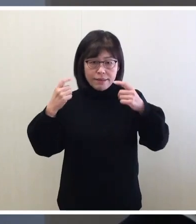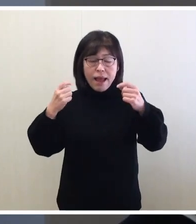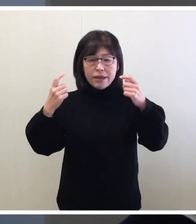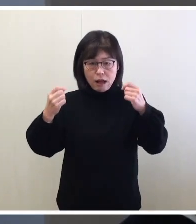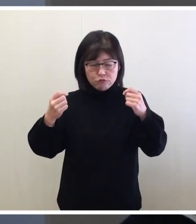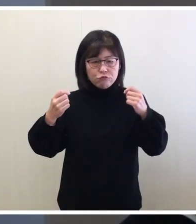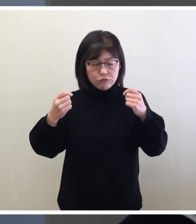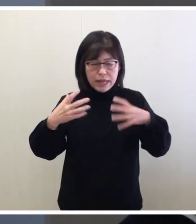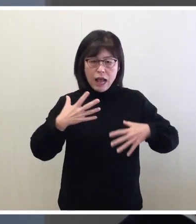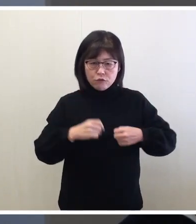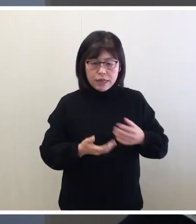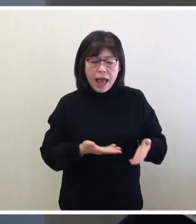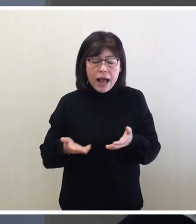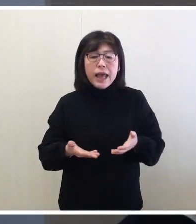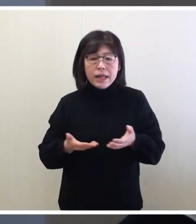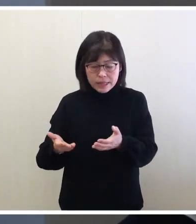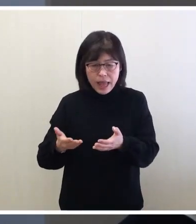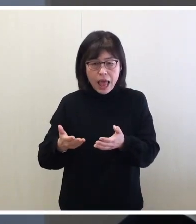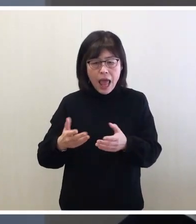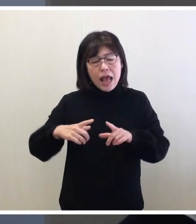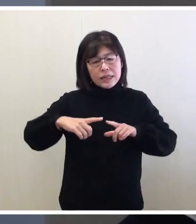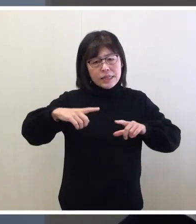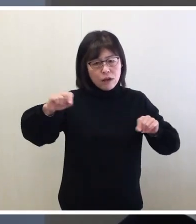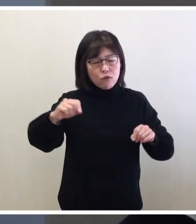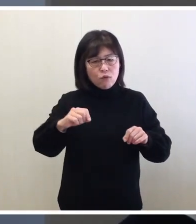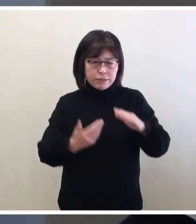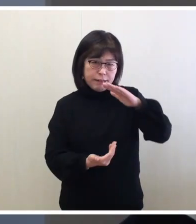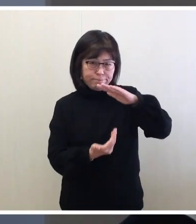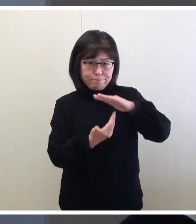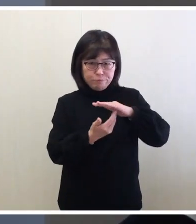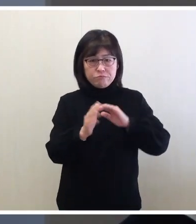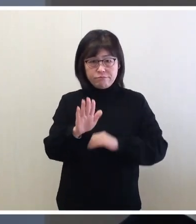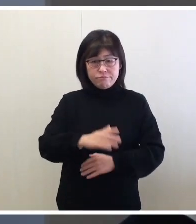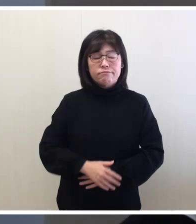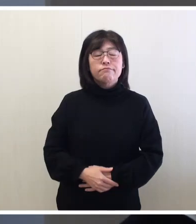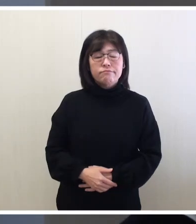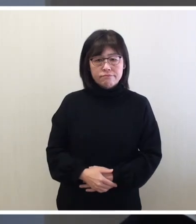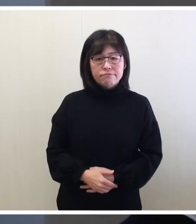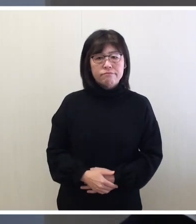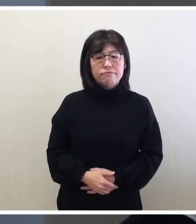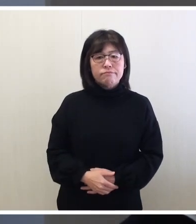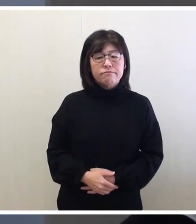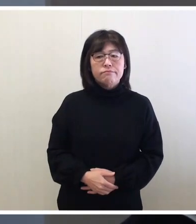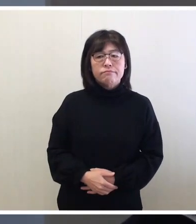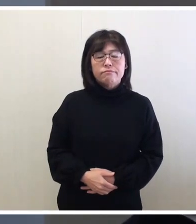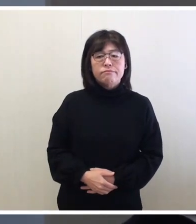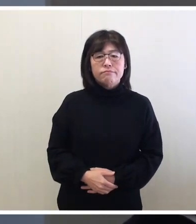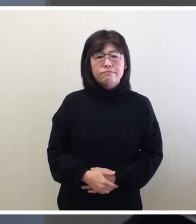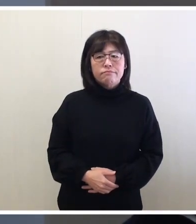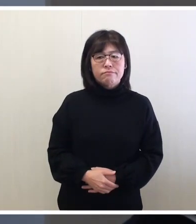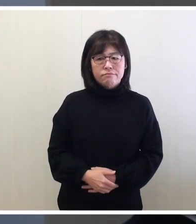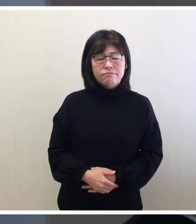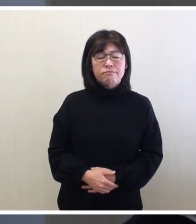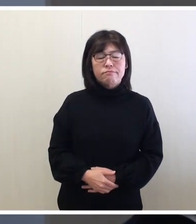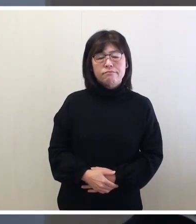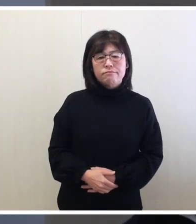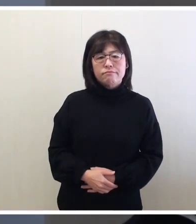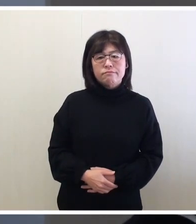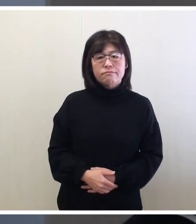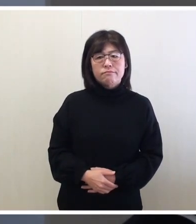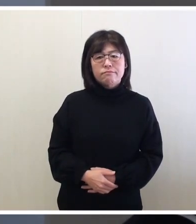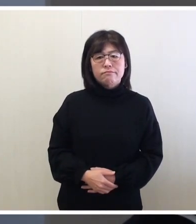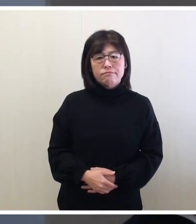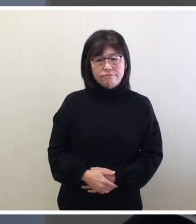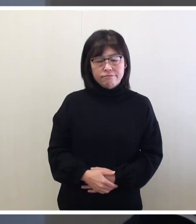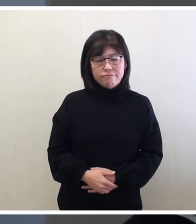海外の協定大学への学生派遣数で全国1位を達成しております。こういった大